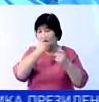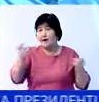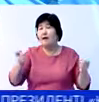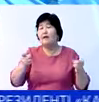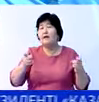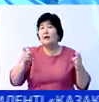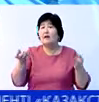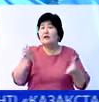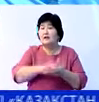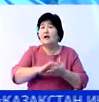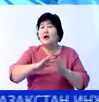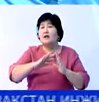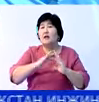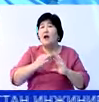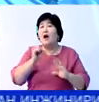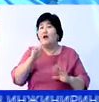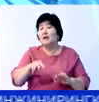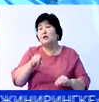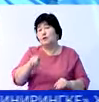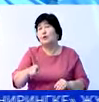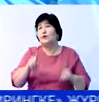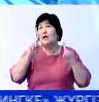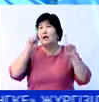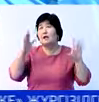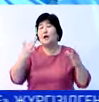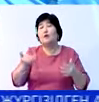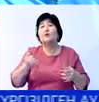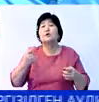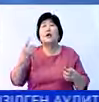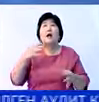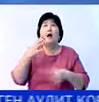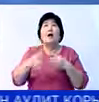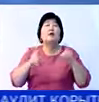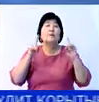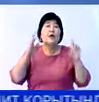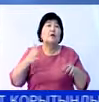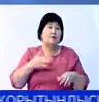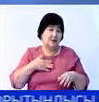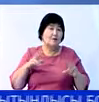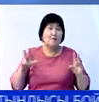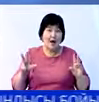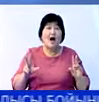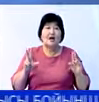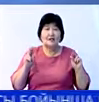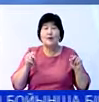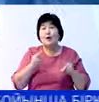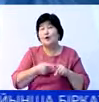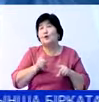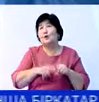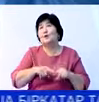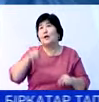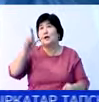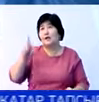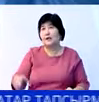Арал болса, бізді танытқан сол кісінің туындысы әлемге танытқан. Мен бақыттымын, сондай